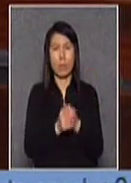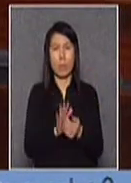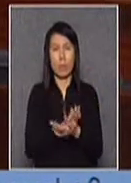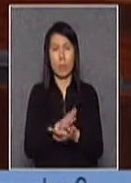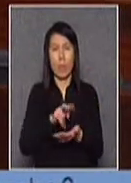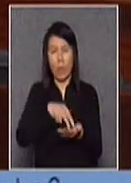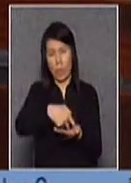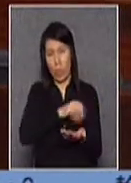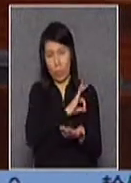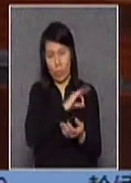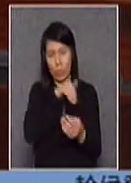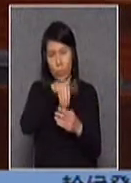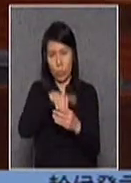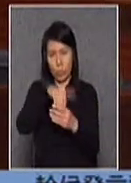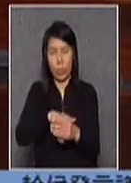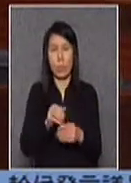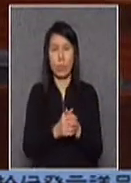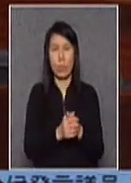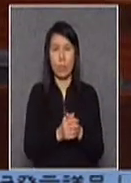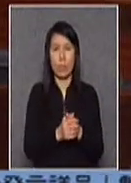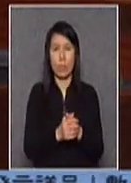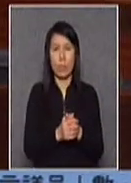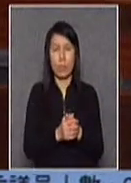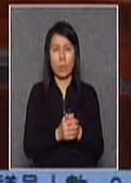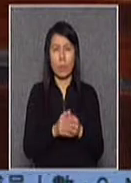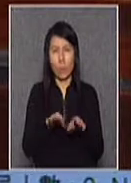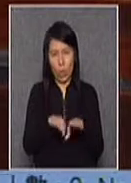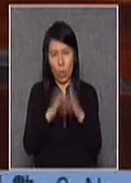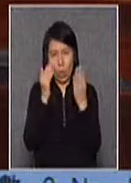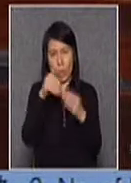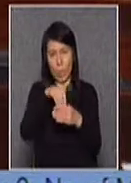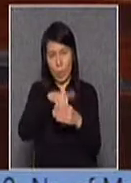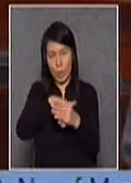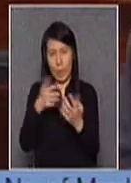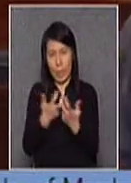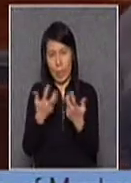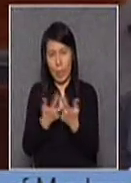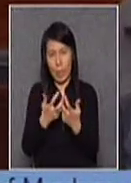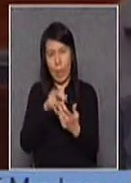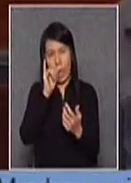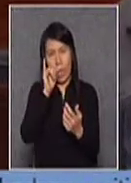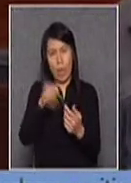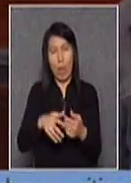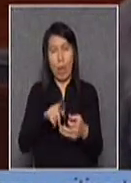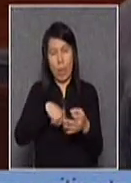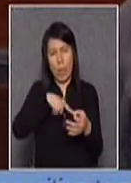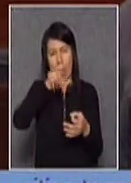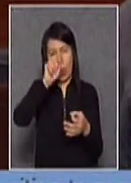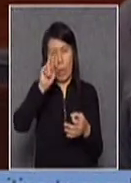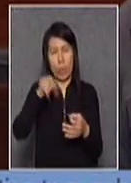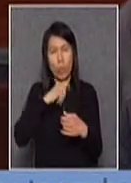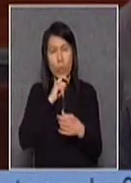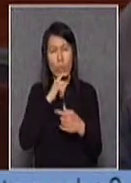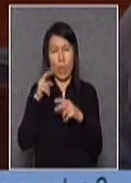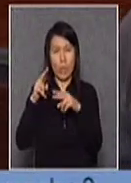選舉這個的開票當晚呢，我指責黎智英是共產黨最強大的助